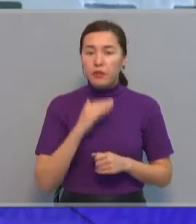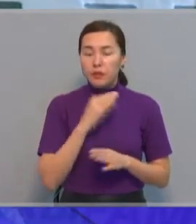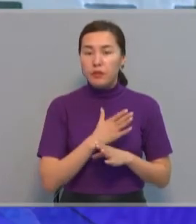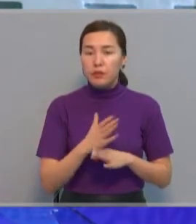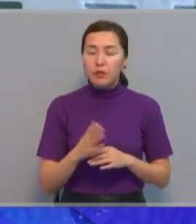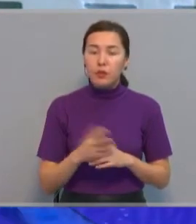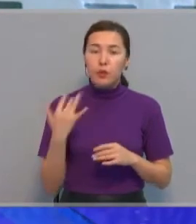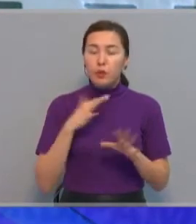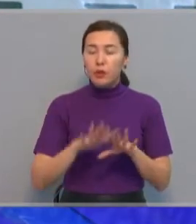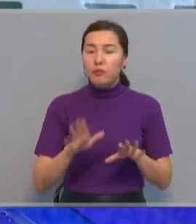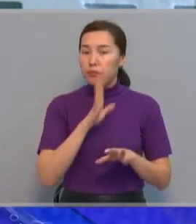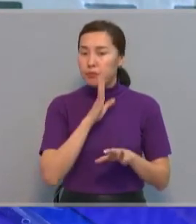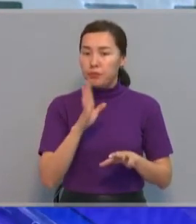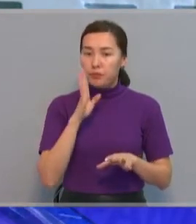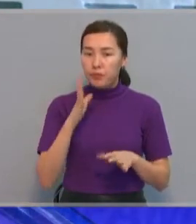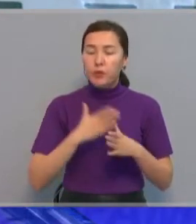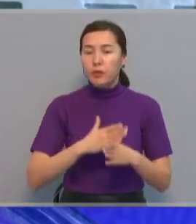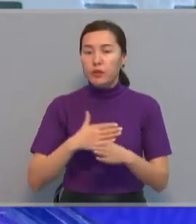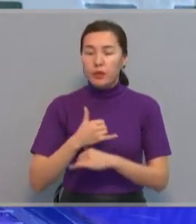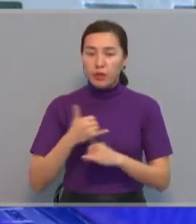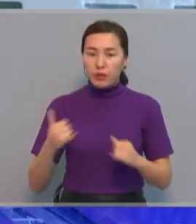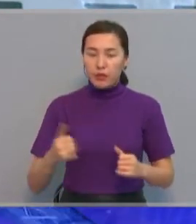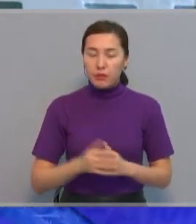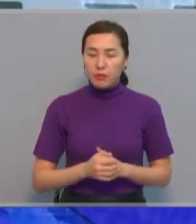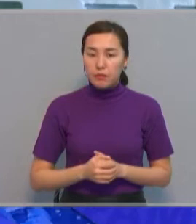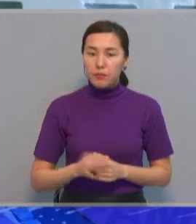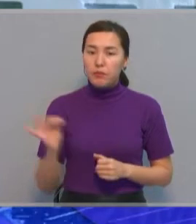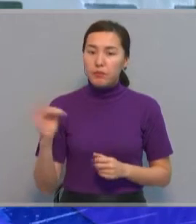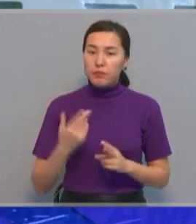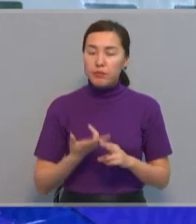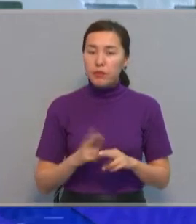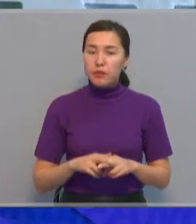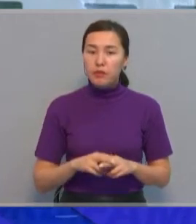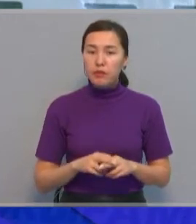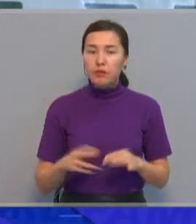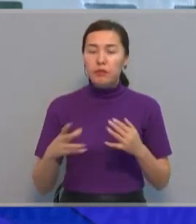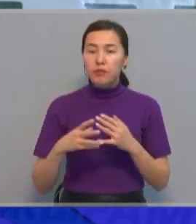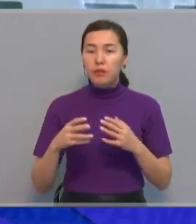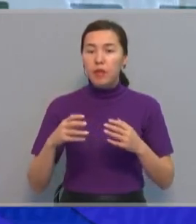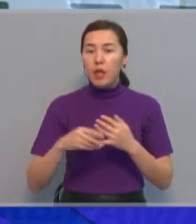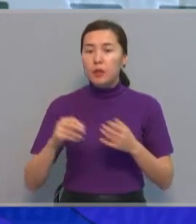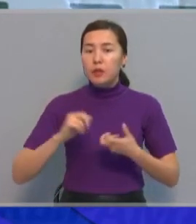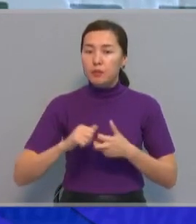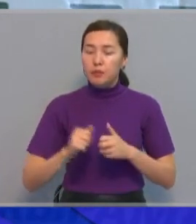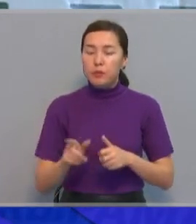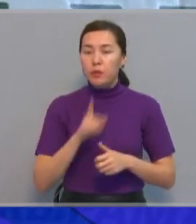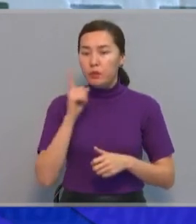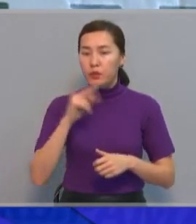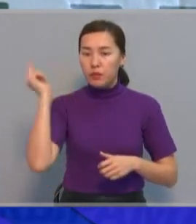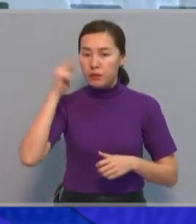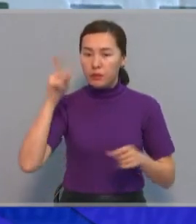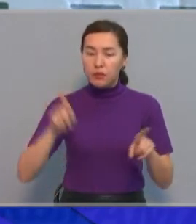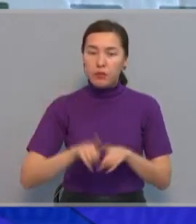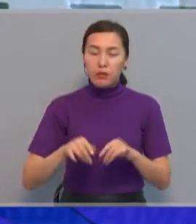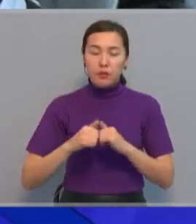бөлу, көп балалы аналарды қолдау және мынау жер мәселесі, жастардың білім